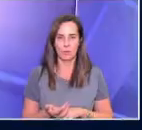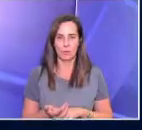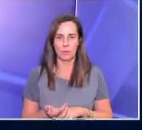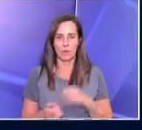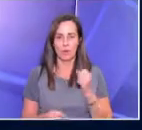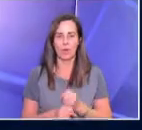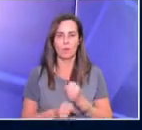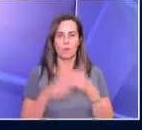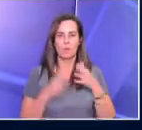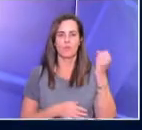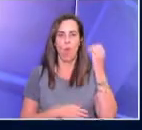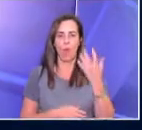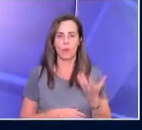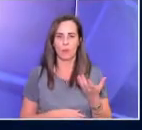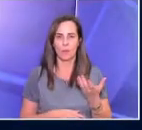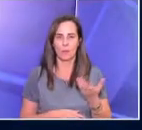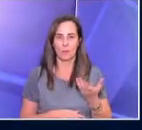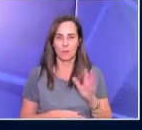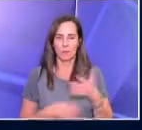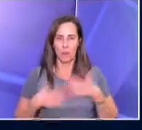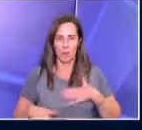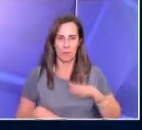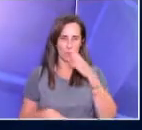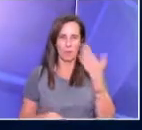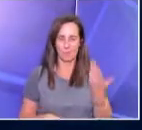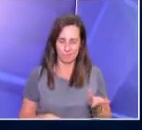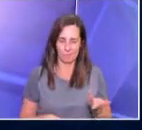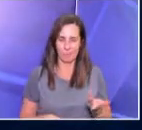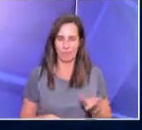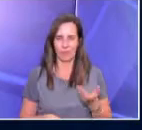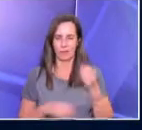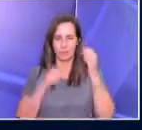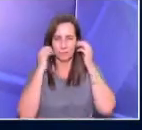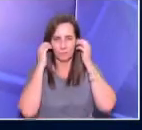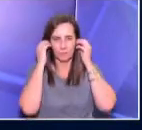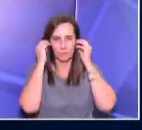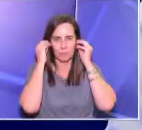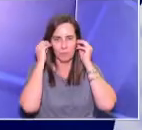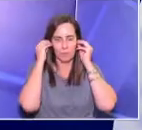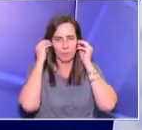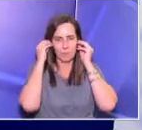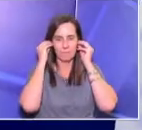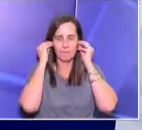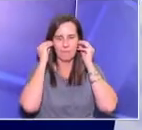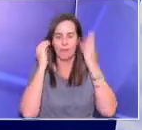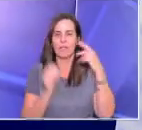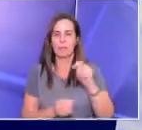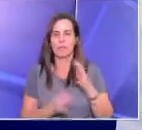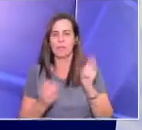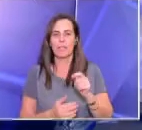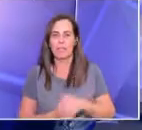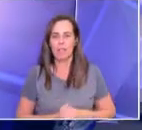בשטויות. שנייה. מה מועמד לראשות עיר התחפש שהוא היה בפורים שהוא היה ילד? מי זה מעניין? אתה היית במחוקק. נו. איפה